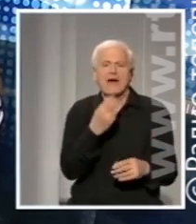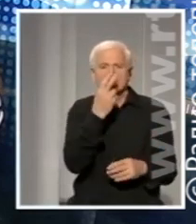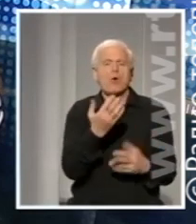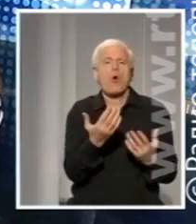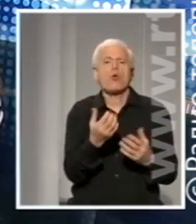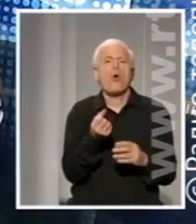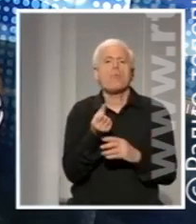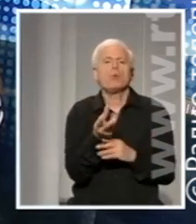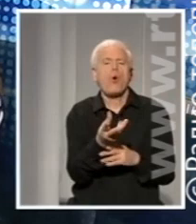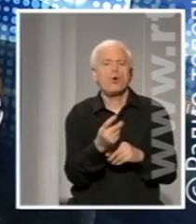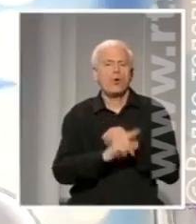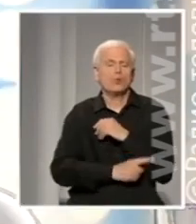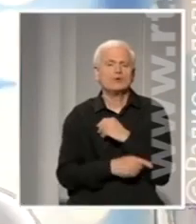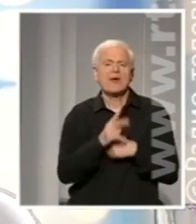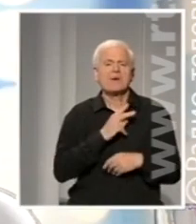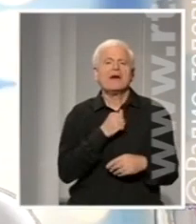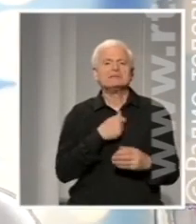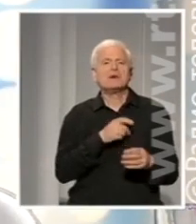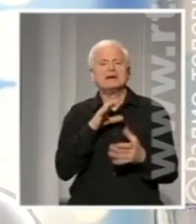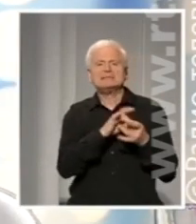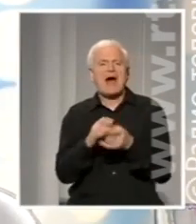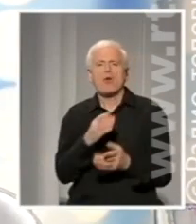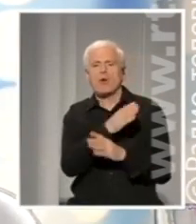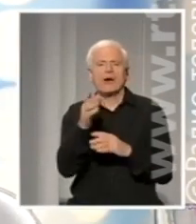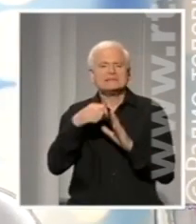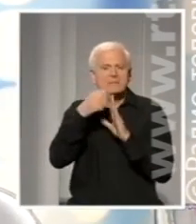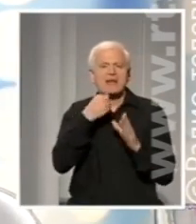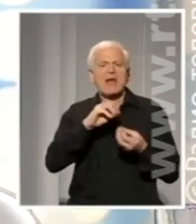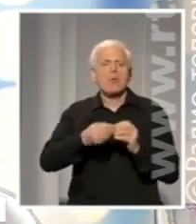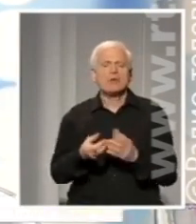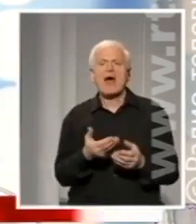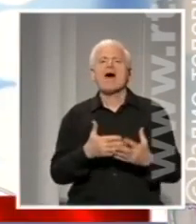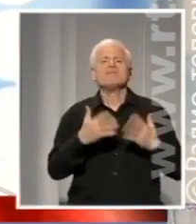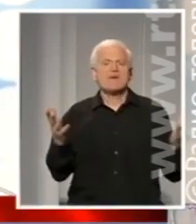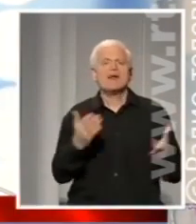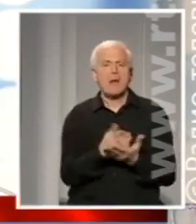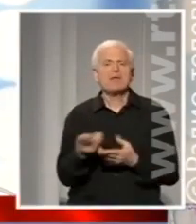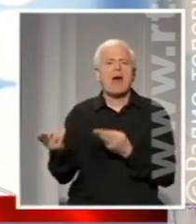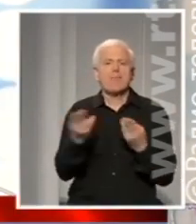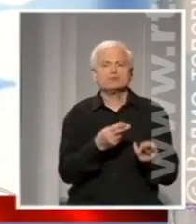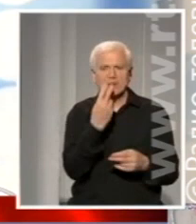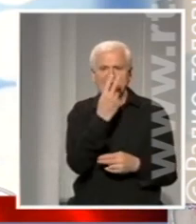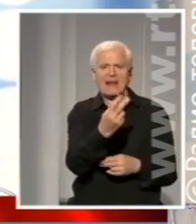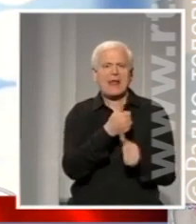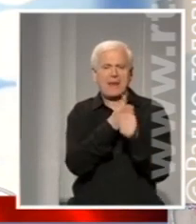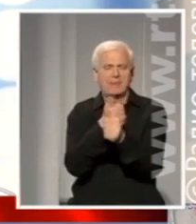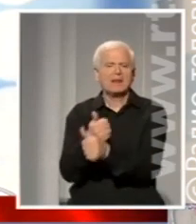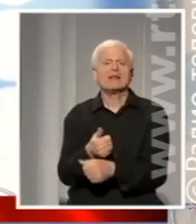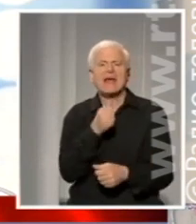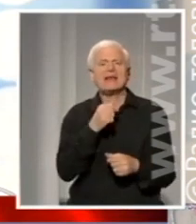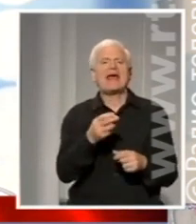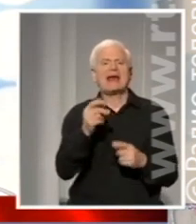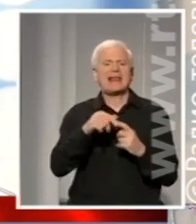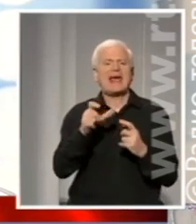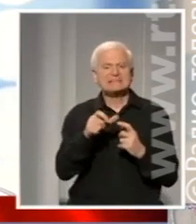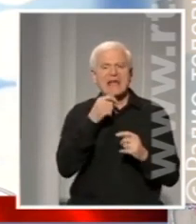pogledam jer smo mi non stop ili na snimanjima ili u montažama, ali velika je posvećenost RTS Planete i